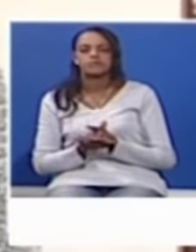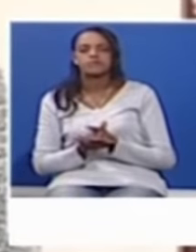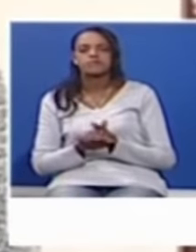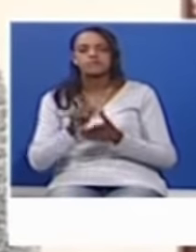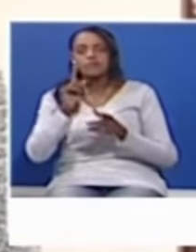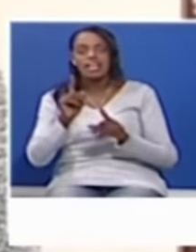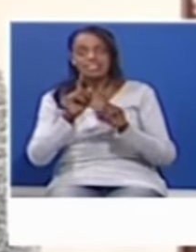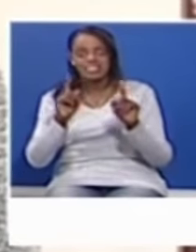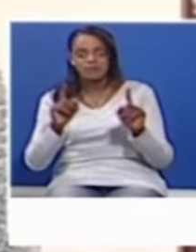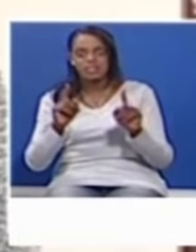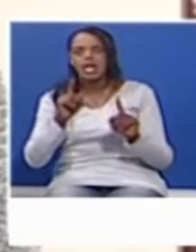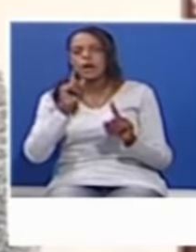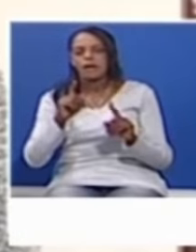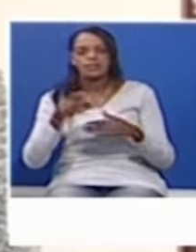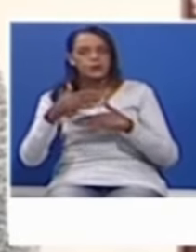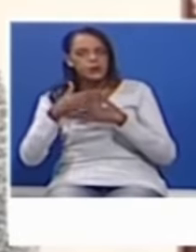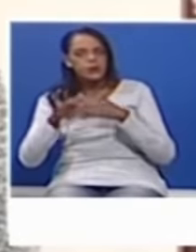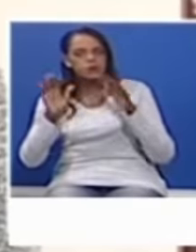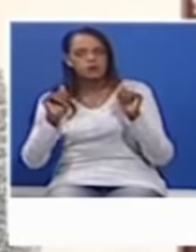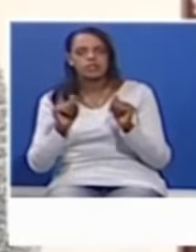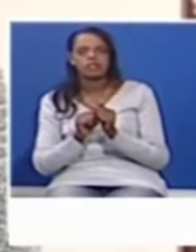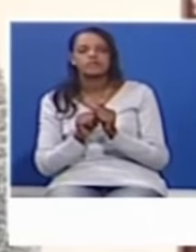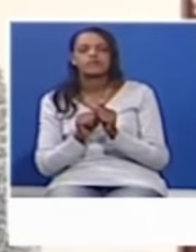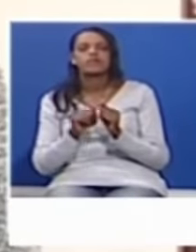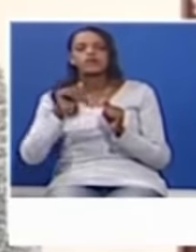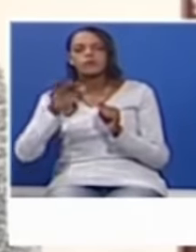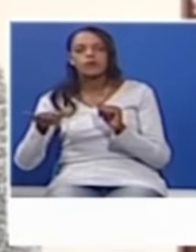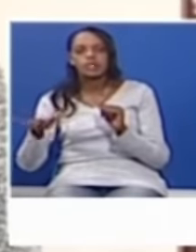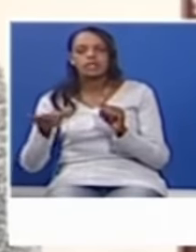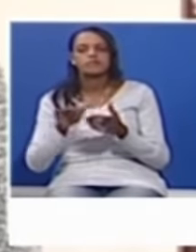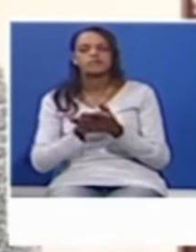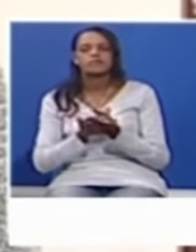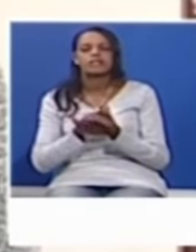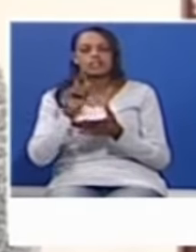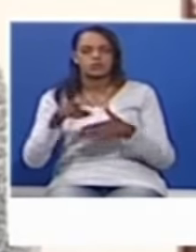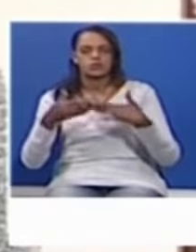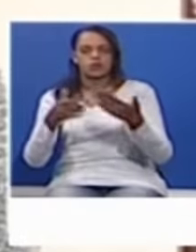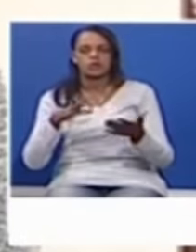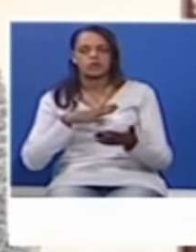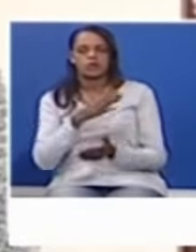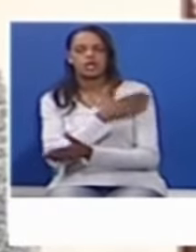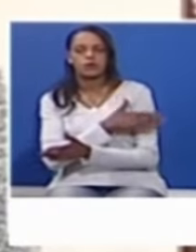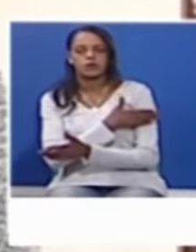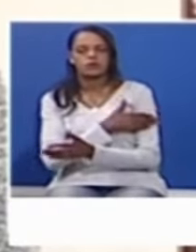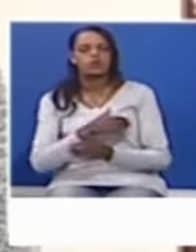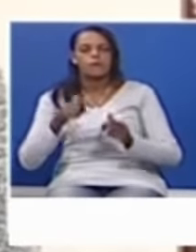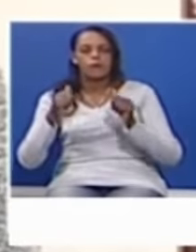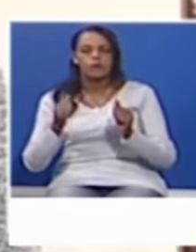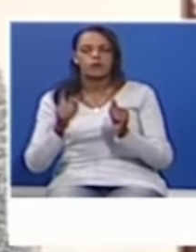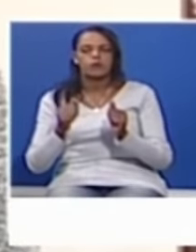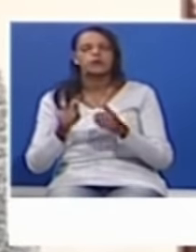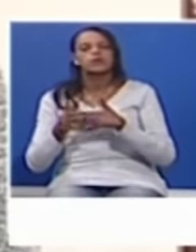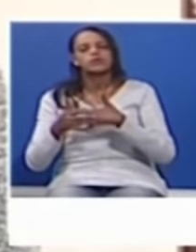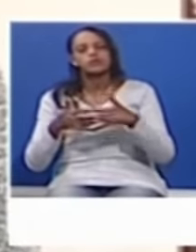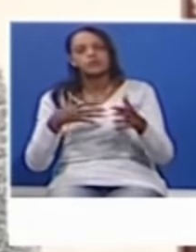ሓደ ሰብ ኣብ ሓደ ርሑው ዝኾነ ቦታ ነቲ ዝወሃቦ ዘሎ ኣገልግሎት ብግቡእ